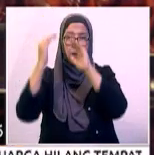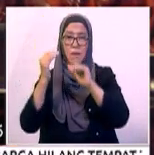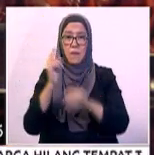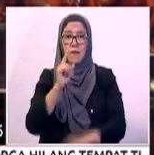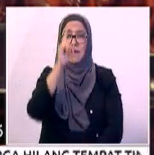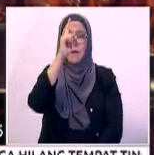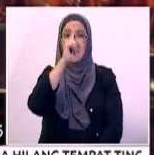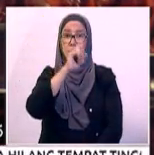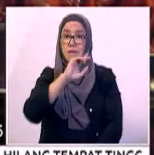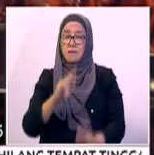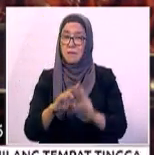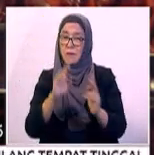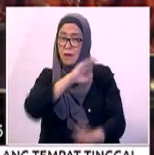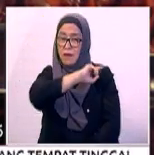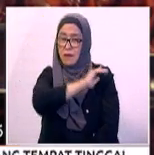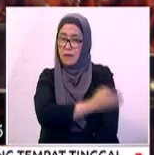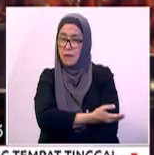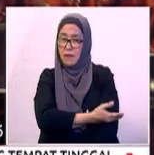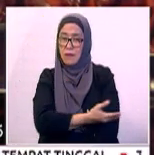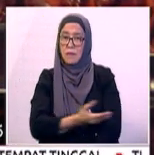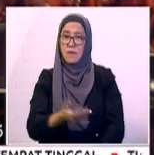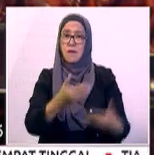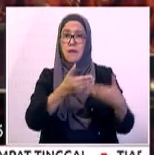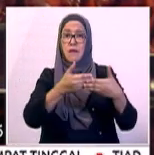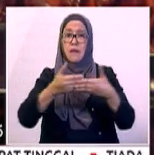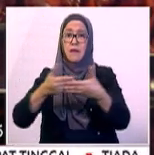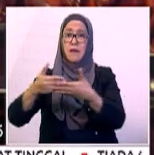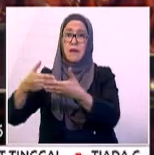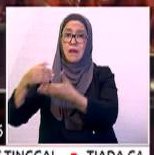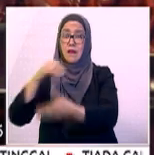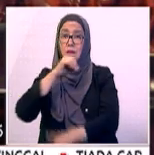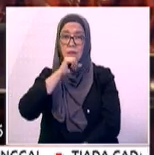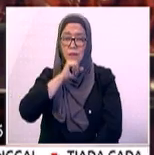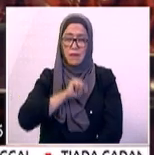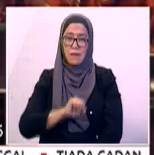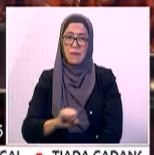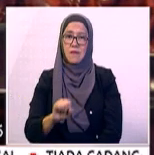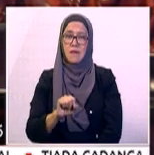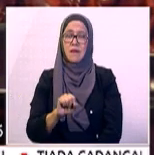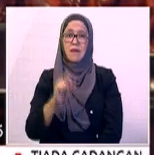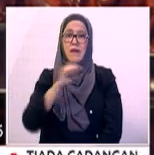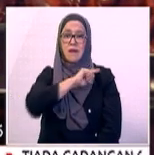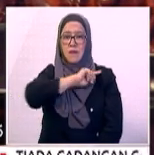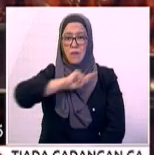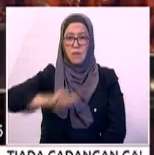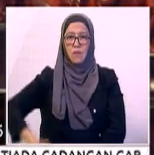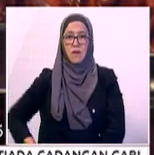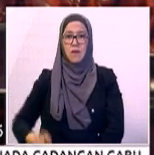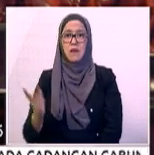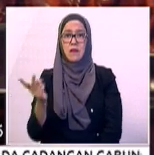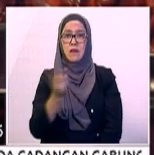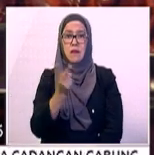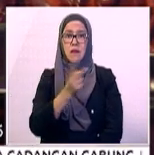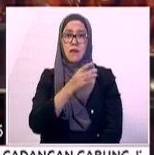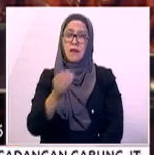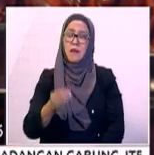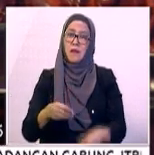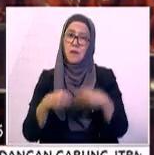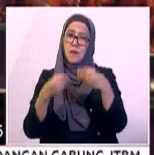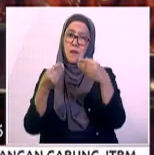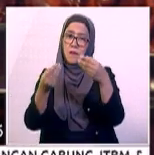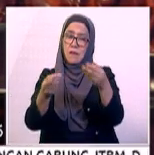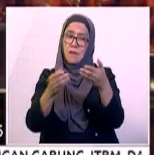Kuasa melanjutkan usia Sri Paduka Baginda Tuanku berdua serta memberi taufik dan